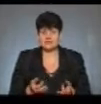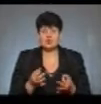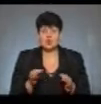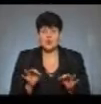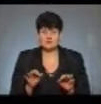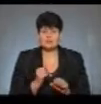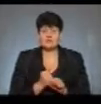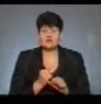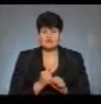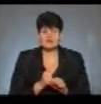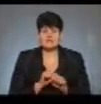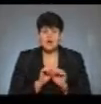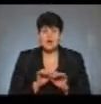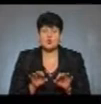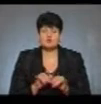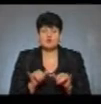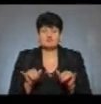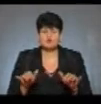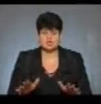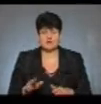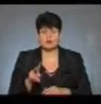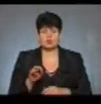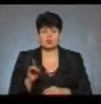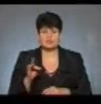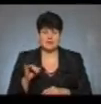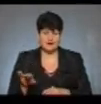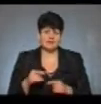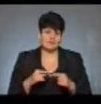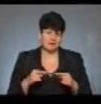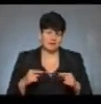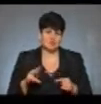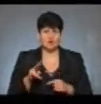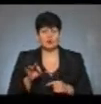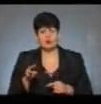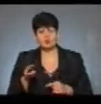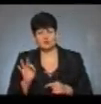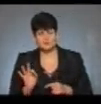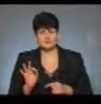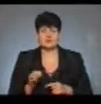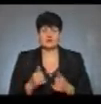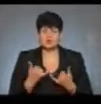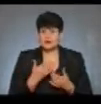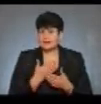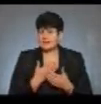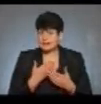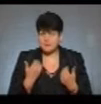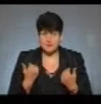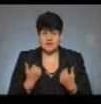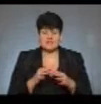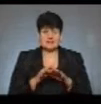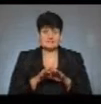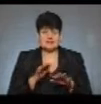дозвіл працювати розповсюджувачем лотерей, і лотереям та іншим таких лото і лотереям. Сьогодні немає жодних